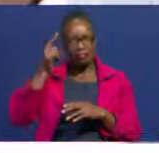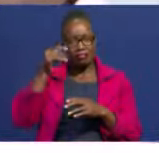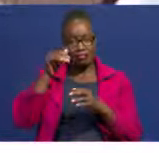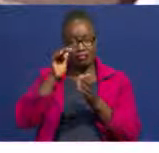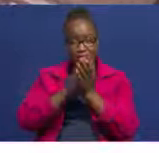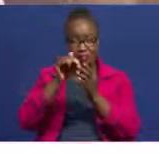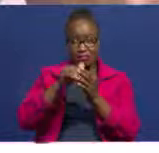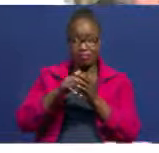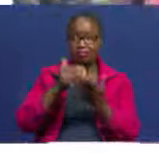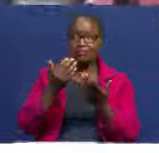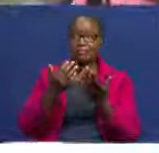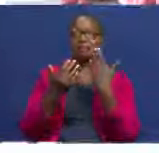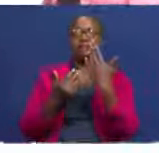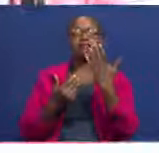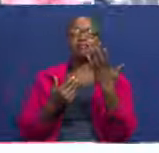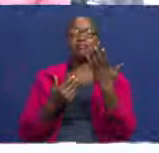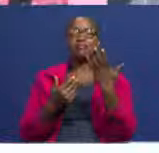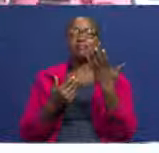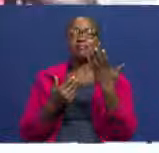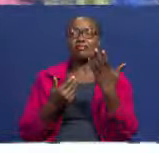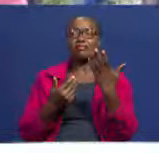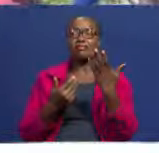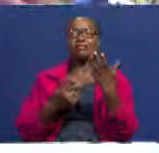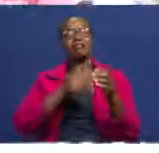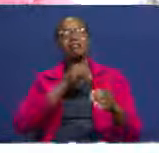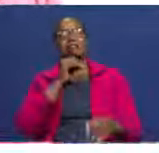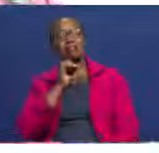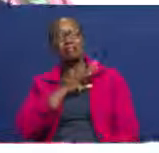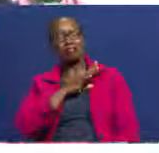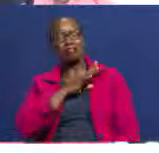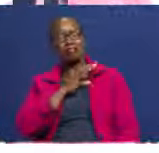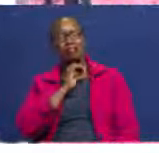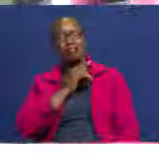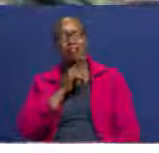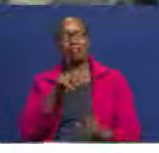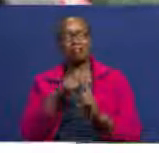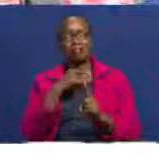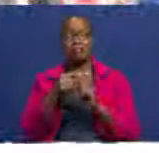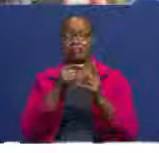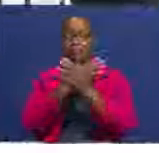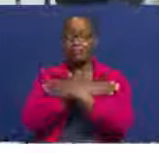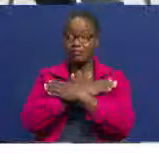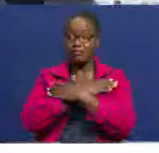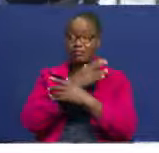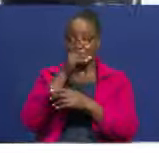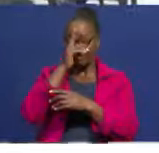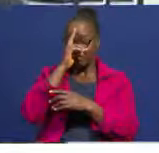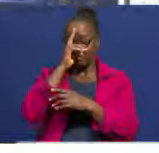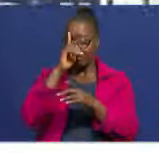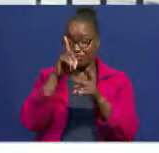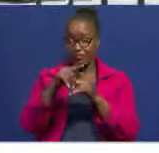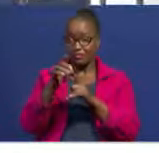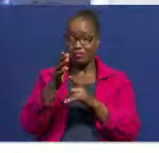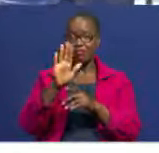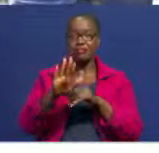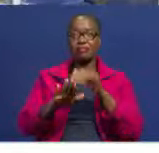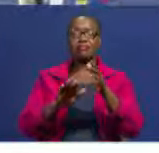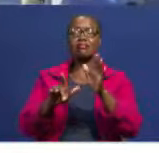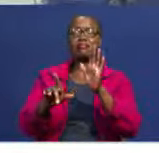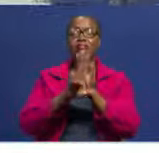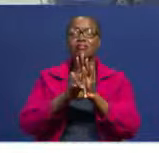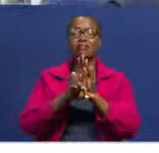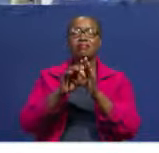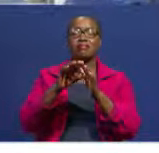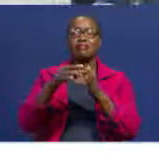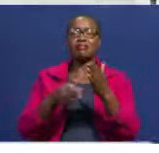katika komo lake. Waandamanaji hao walilalamikia kuuliwa kwa wenzao na polisi, huku hatua za kisheria